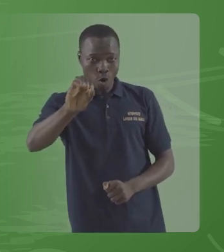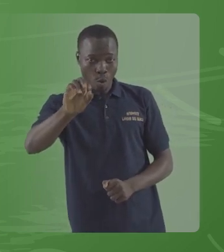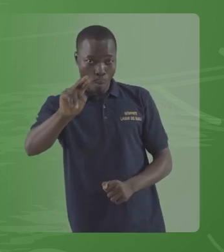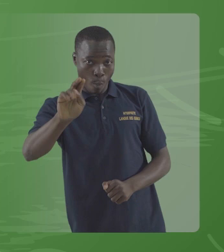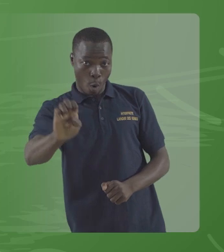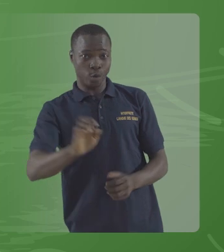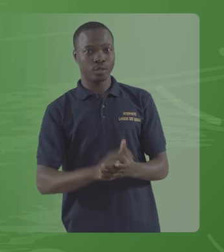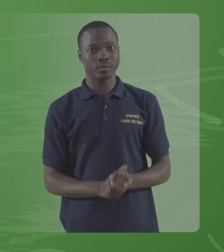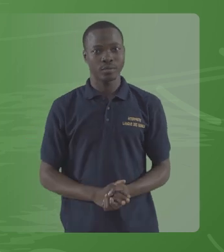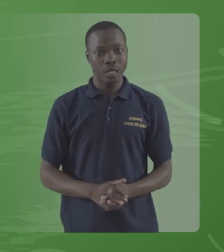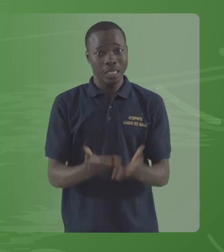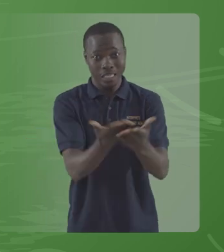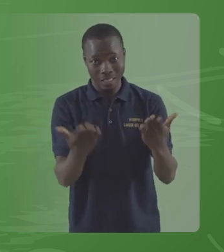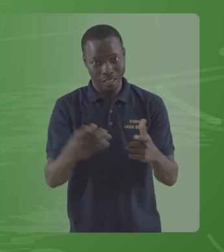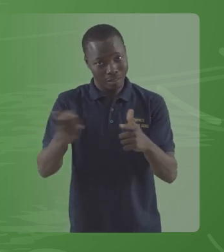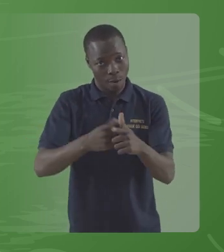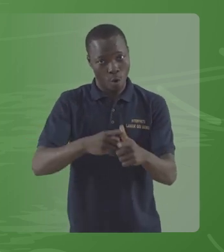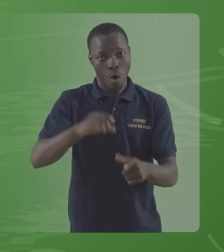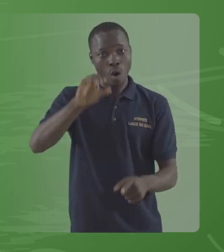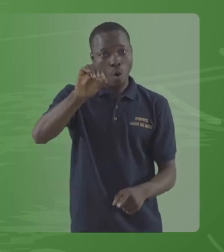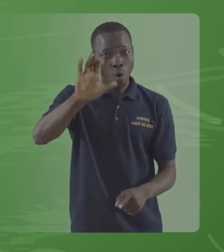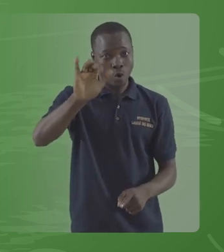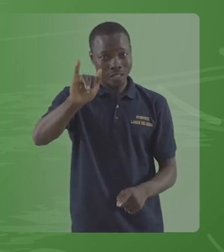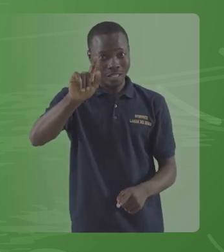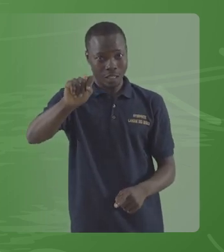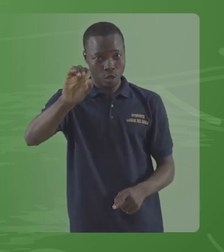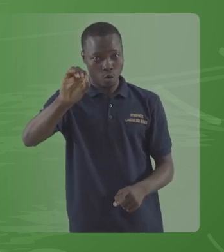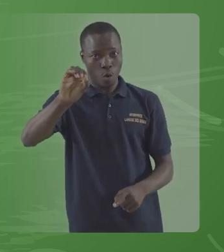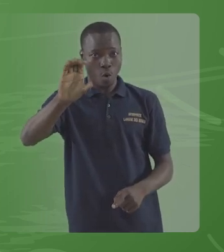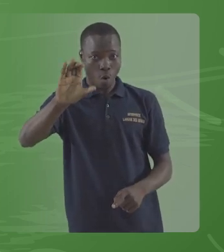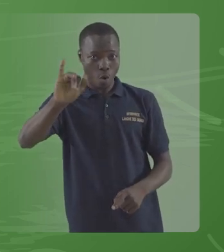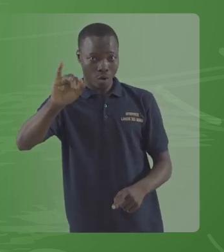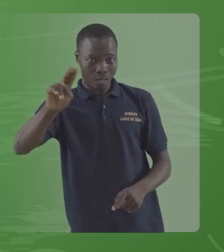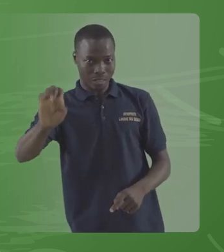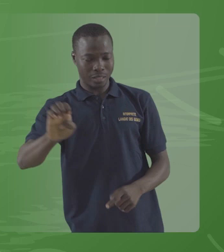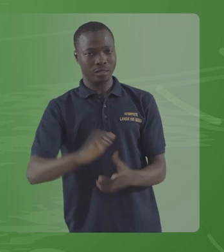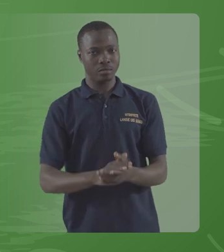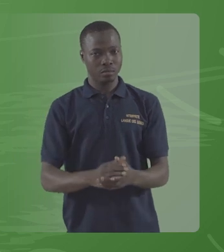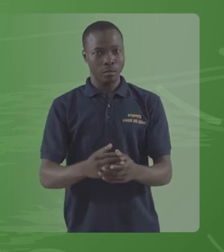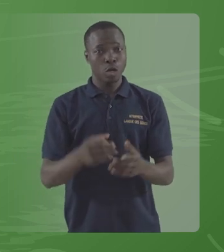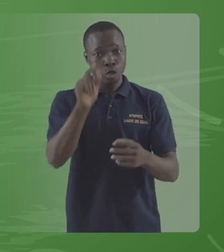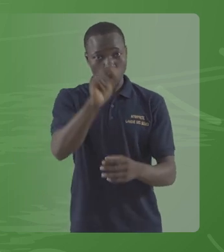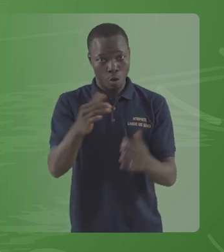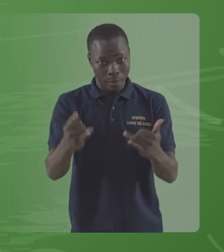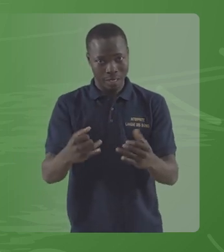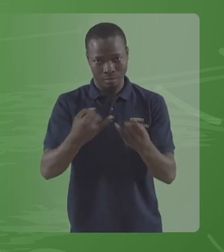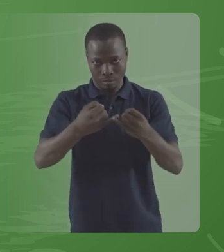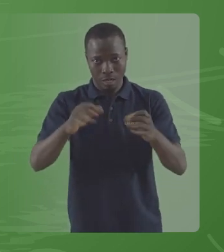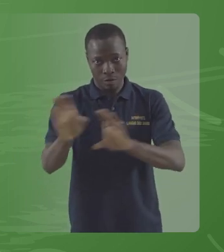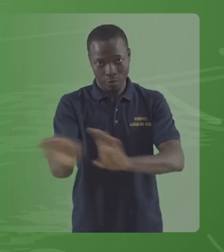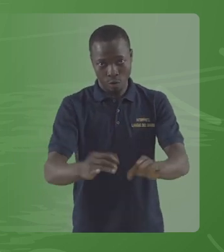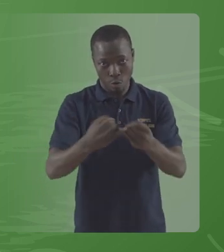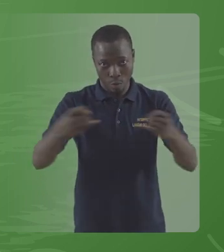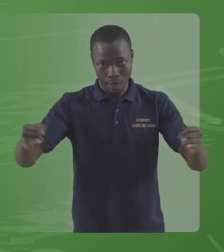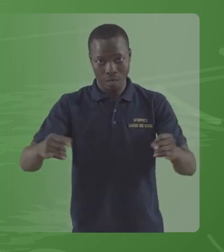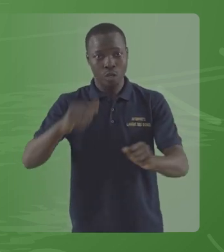Ici, nous avons d'abord l'ocytocine. Donc, passons maintenant à l'élaboration du brin codant de chaque ADN.